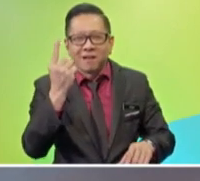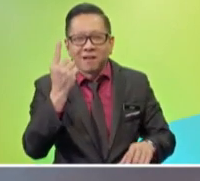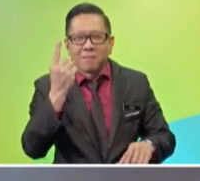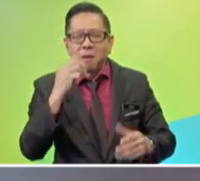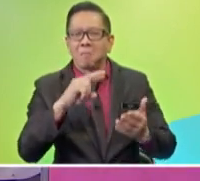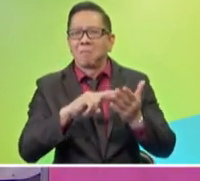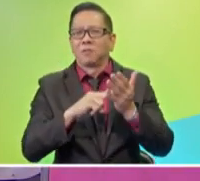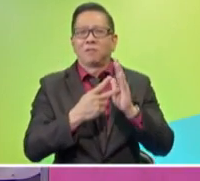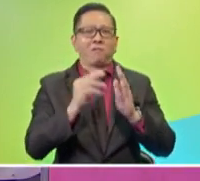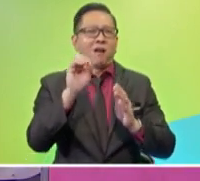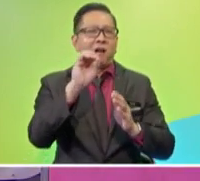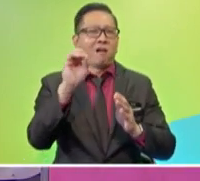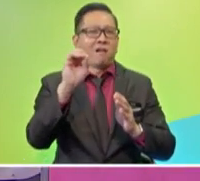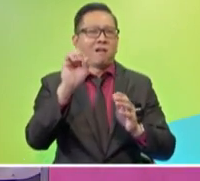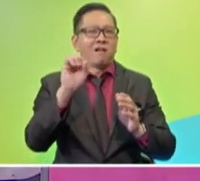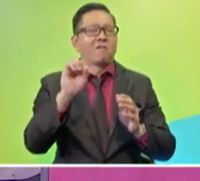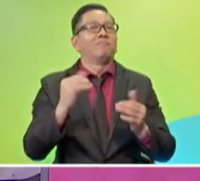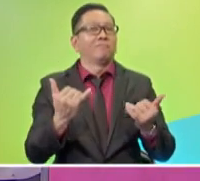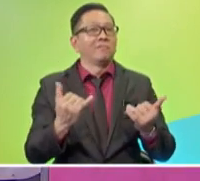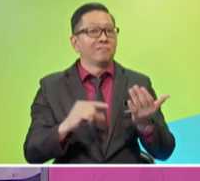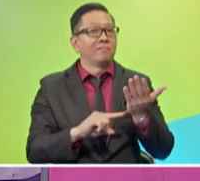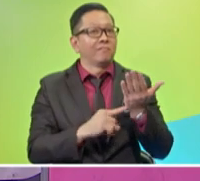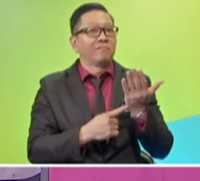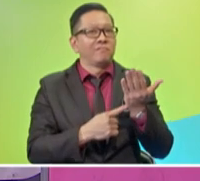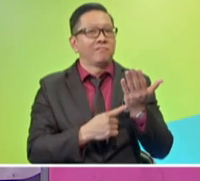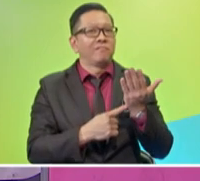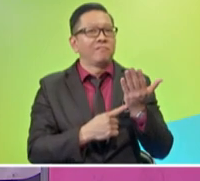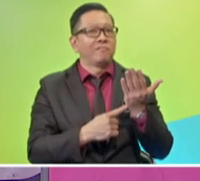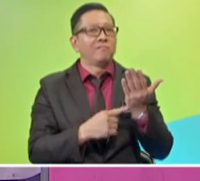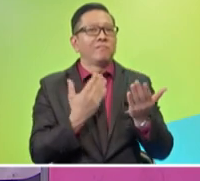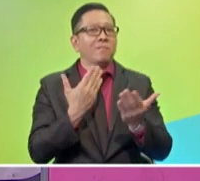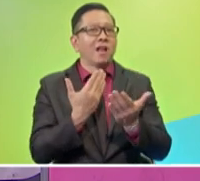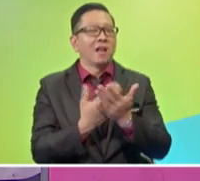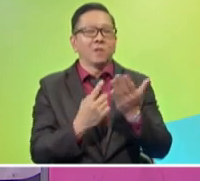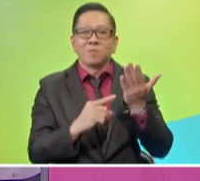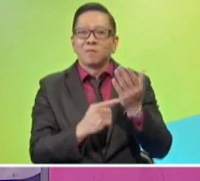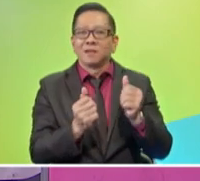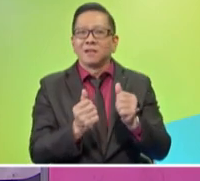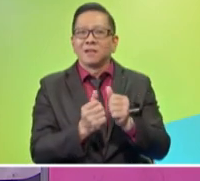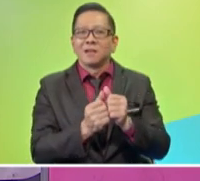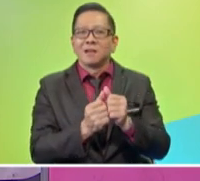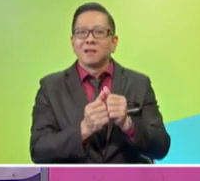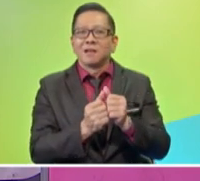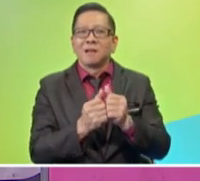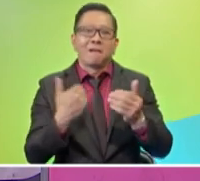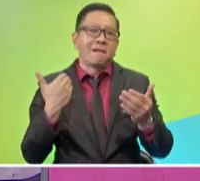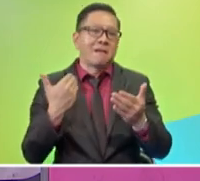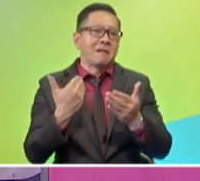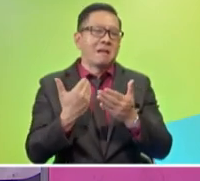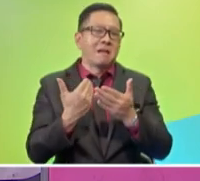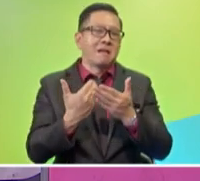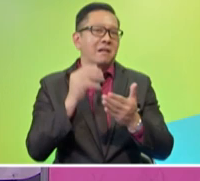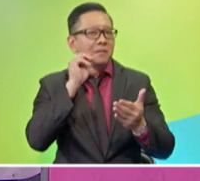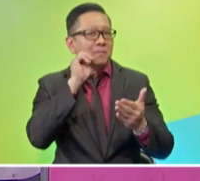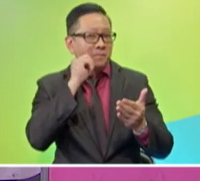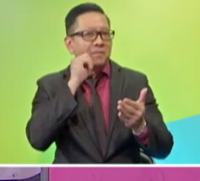maksud sifar itu. Baiklah. Boleh kita mula? Boleh cikgu. Okey baik. Kita mulakan dengan yang paling dekat dengan Mira.